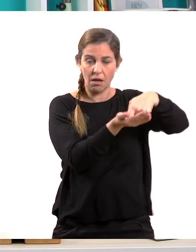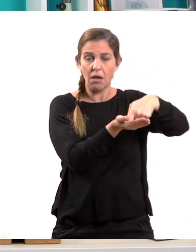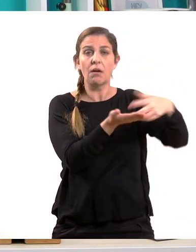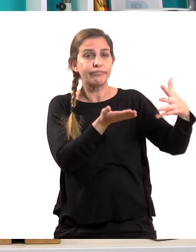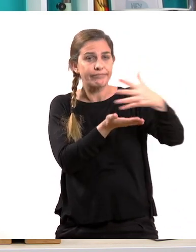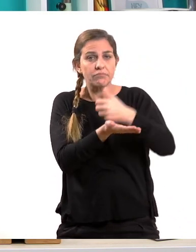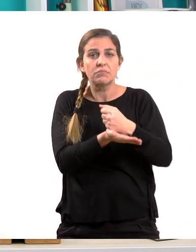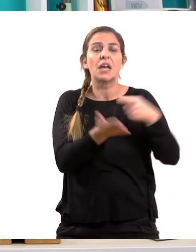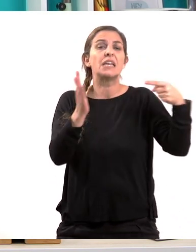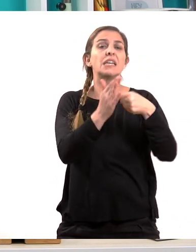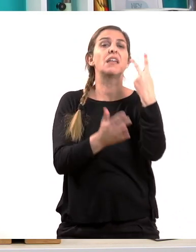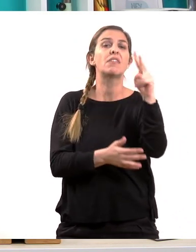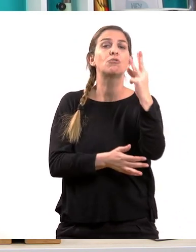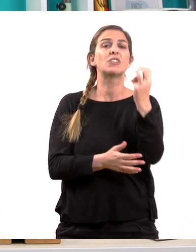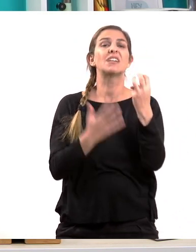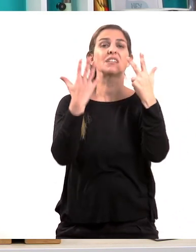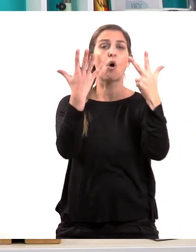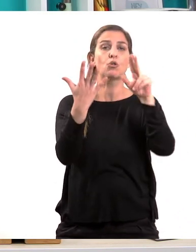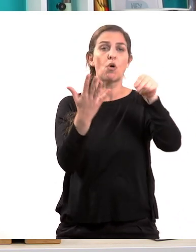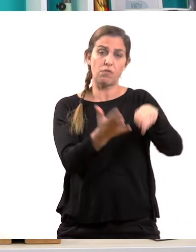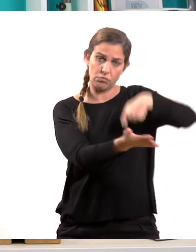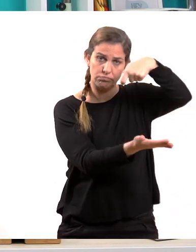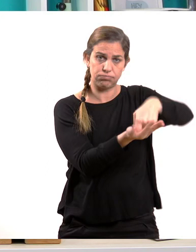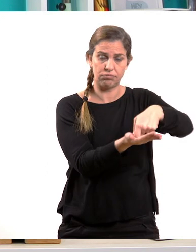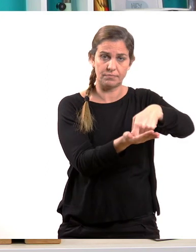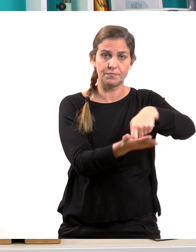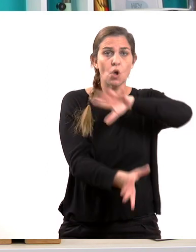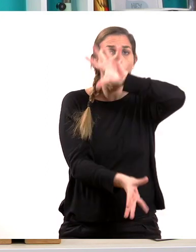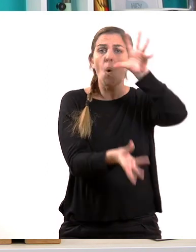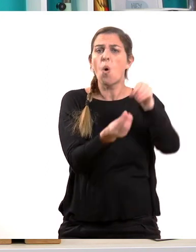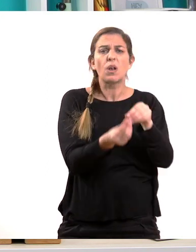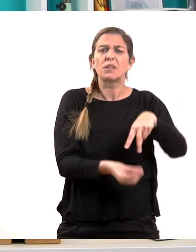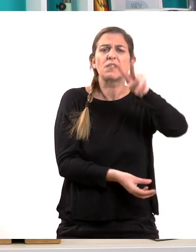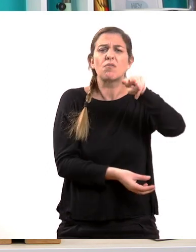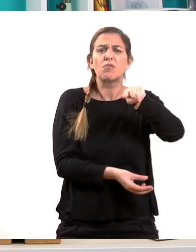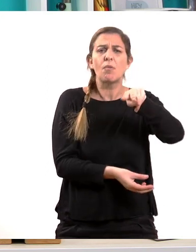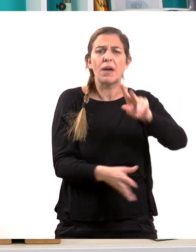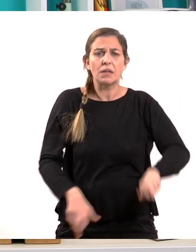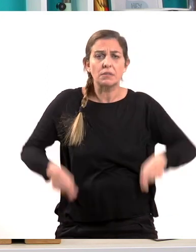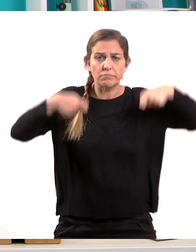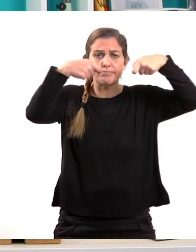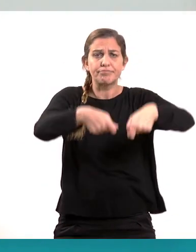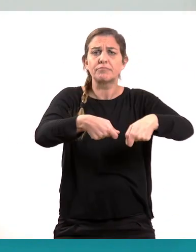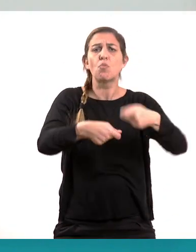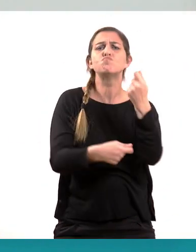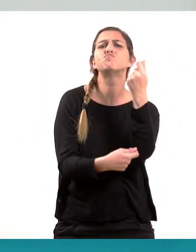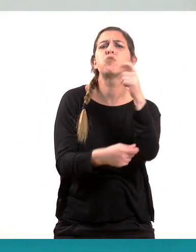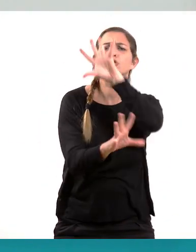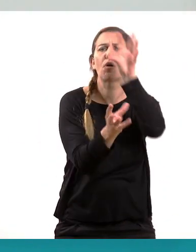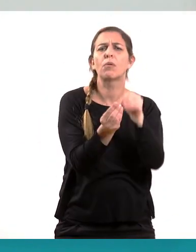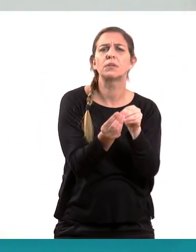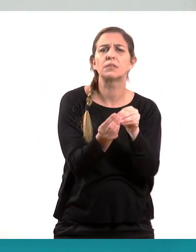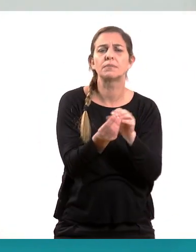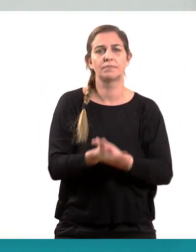πληρώνει άλλα 1.238 ευρώ. Πόσα χρήματα έδωσε συνολικά και τις δύο μέρες? Τι θα